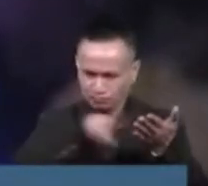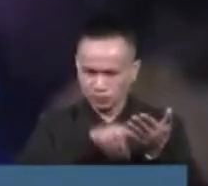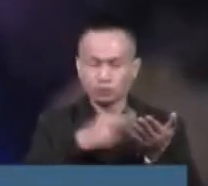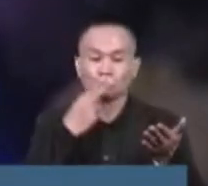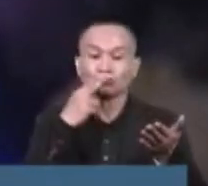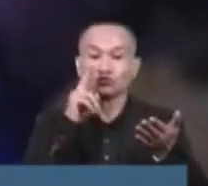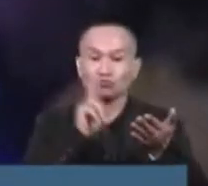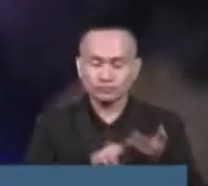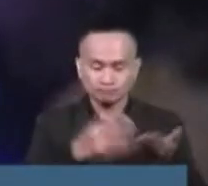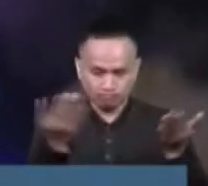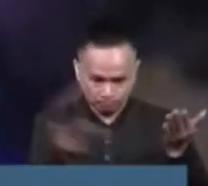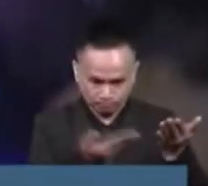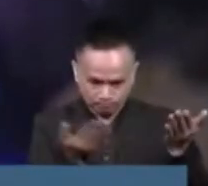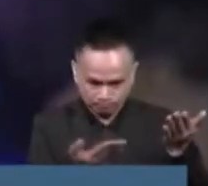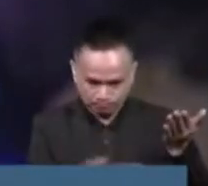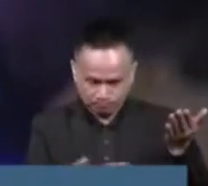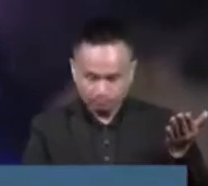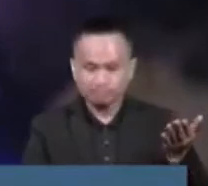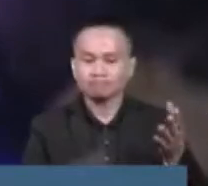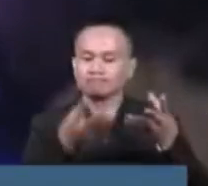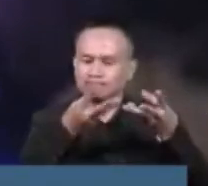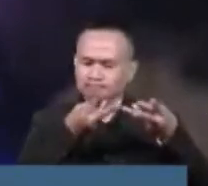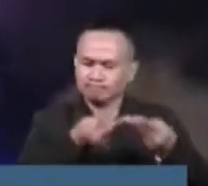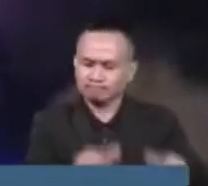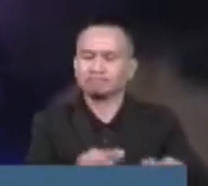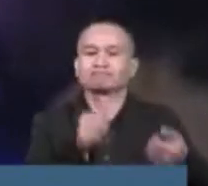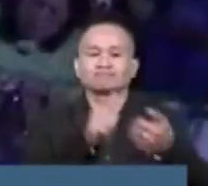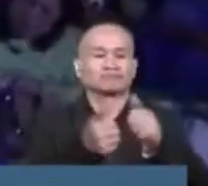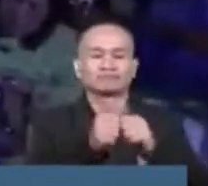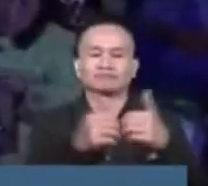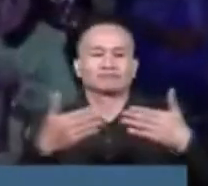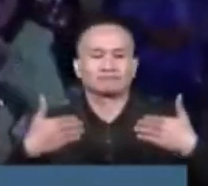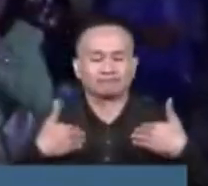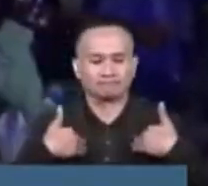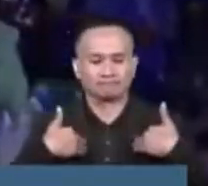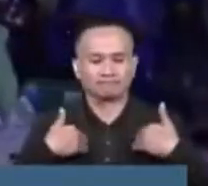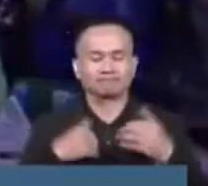surat dan akan kita Cuba selesaikan sebaiknya